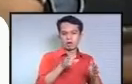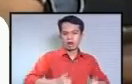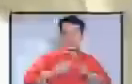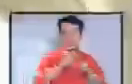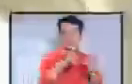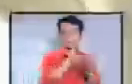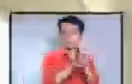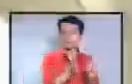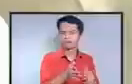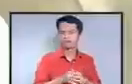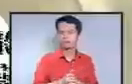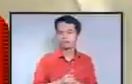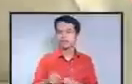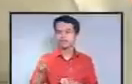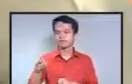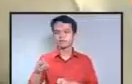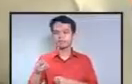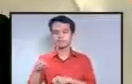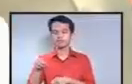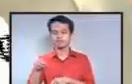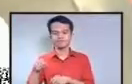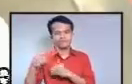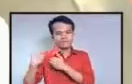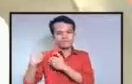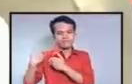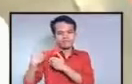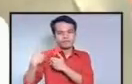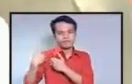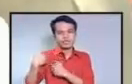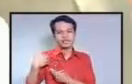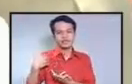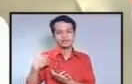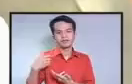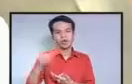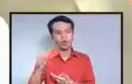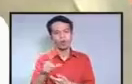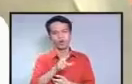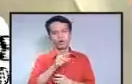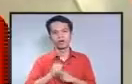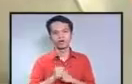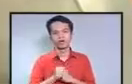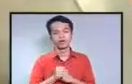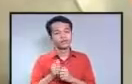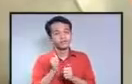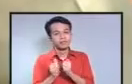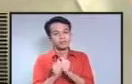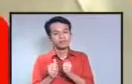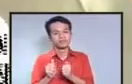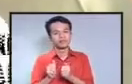mandato ng Commission on Human Rights, ang tungkulin po niya ay karapatan po ng lahat. Ibig po